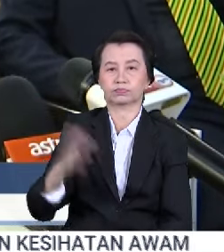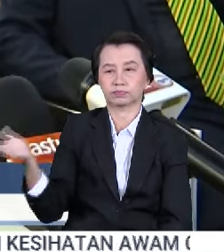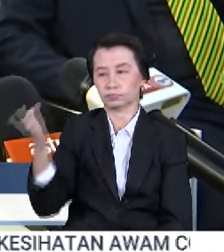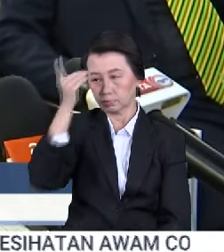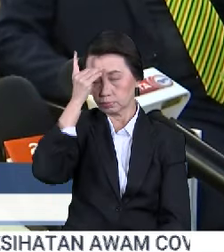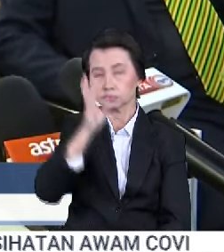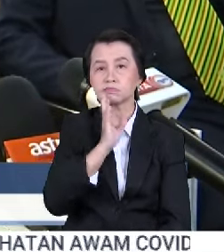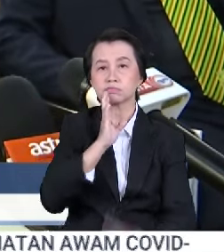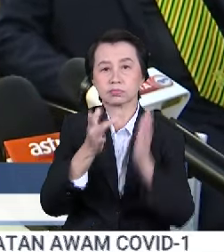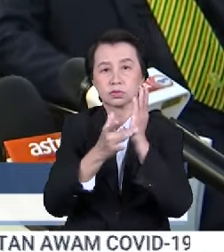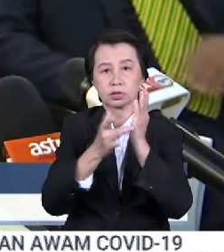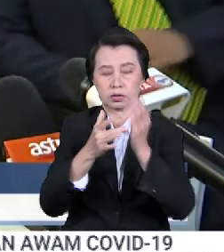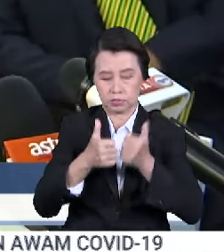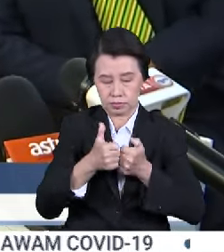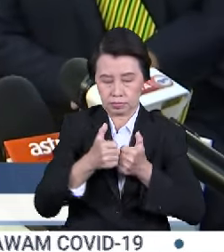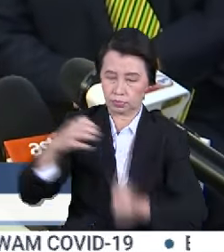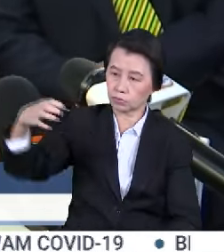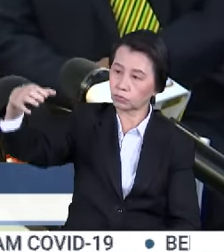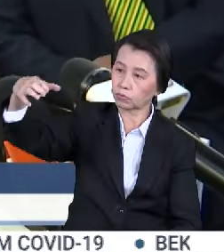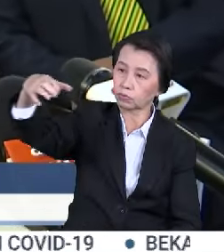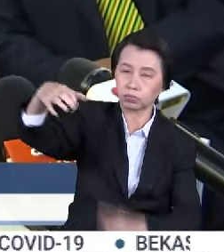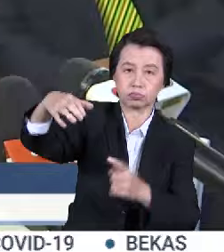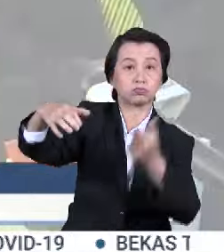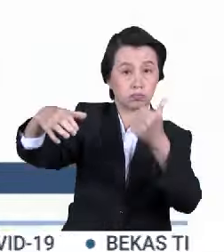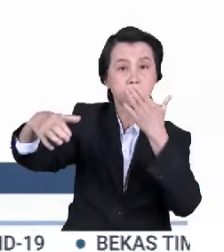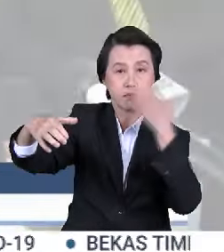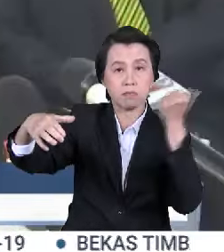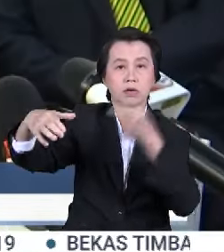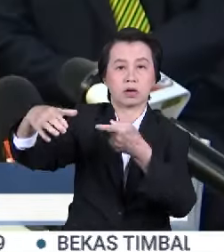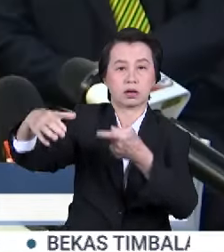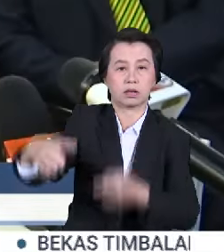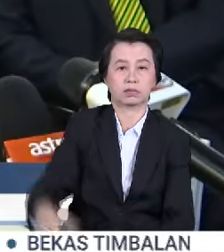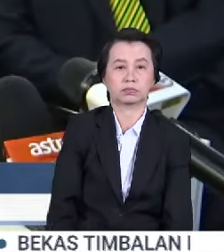teknologi Drone itu juga adalah lebih kost efektif